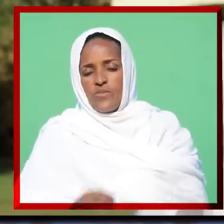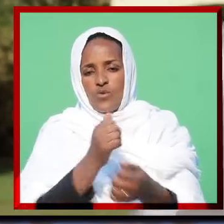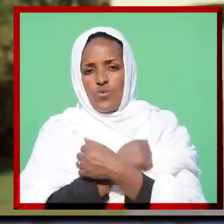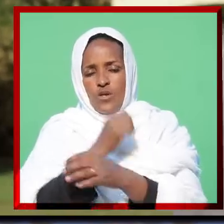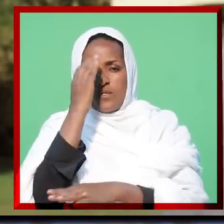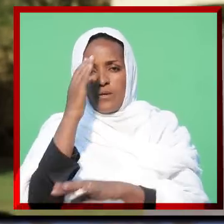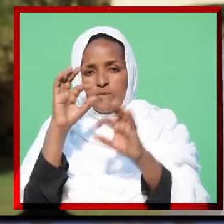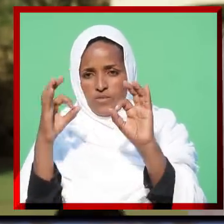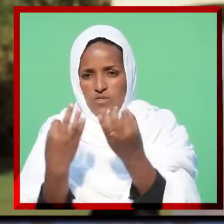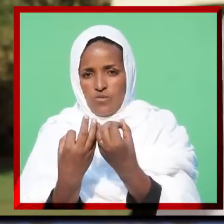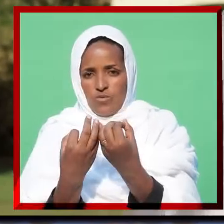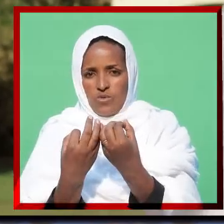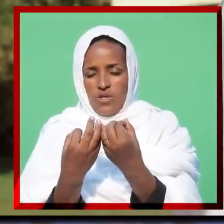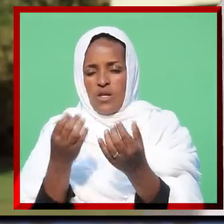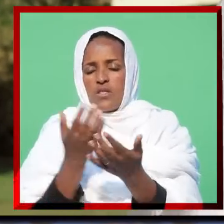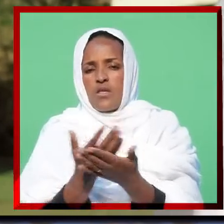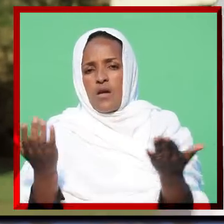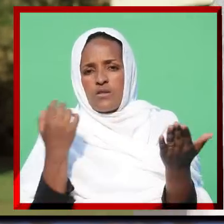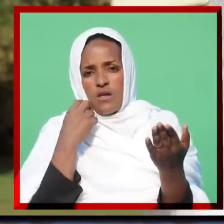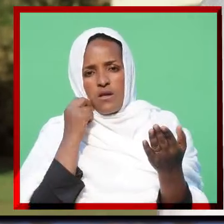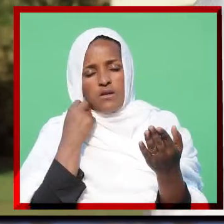የተወደዳቸው የእግዚአብሔር ቤተሰቦች፣ ታዲያ